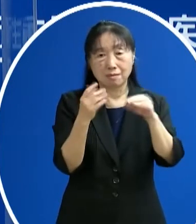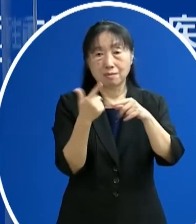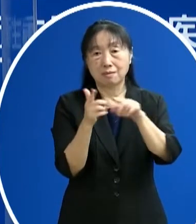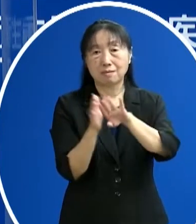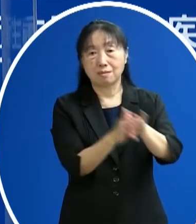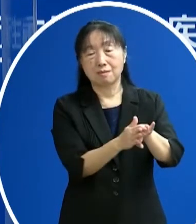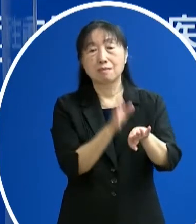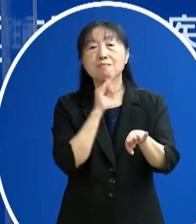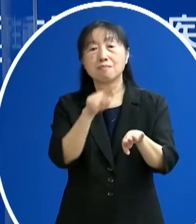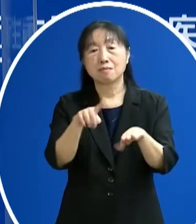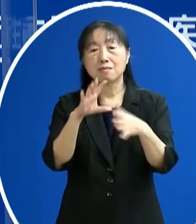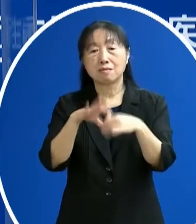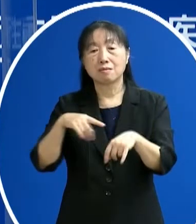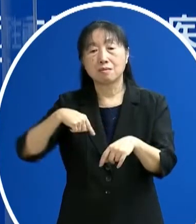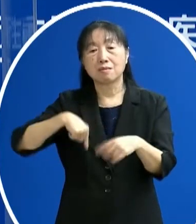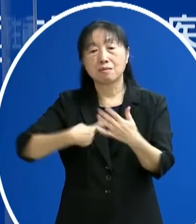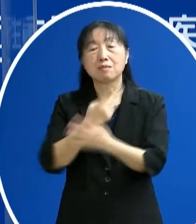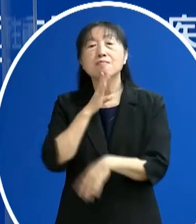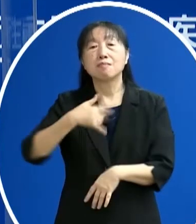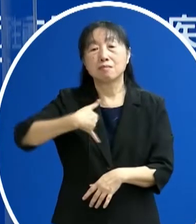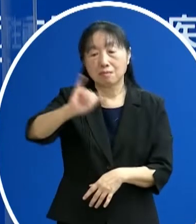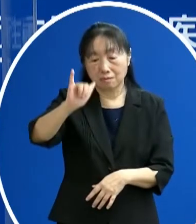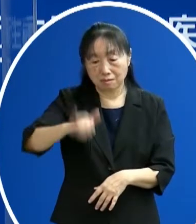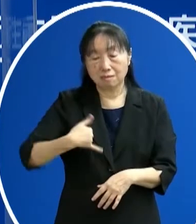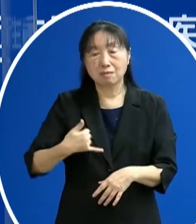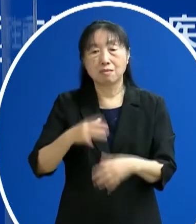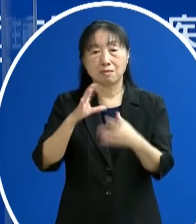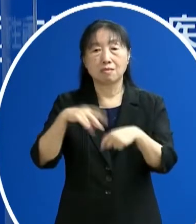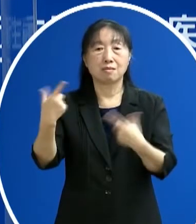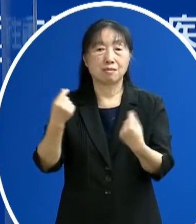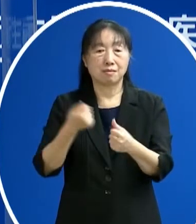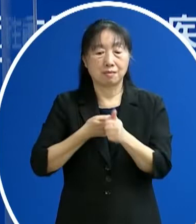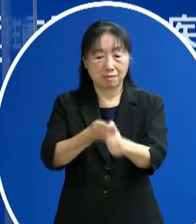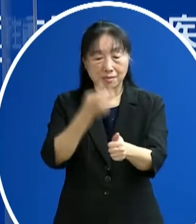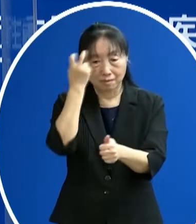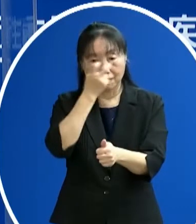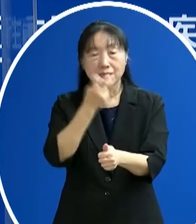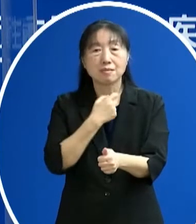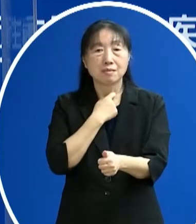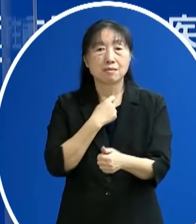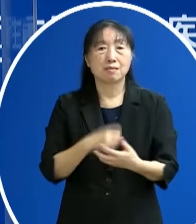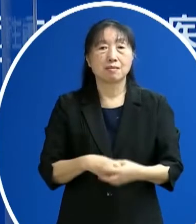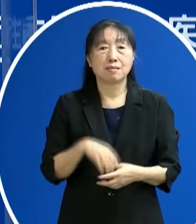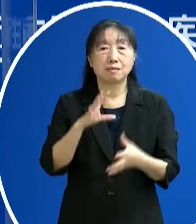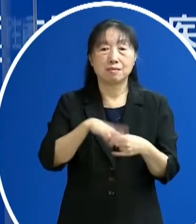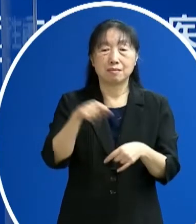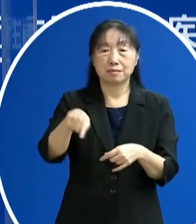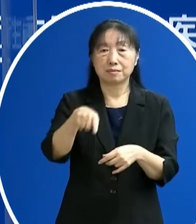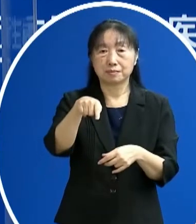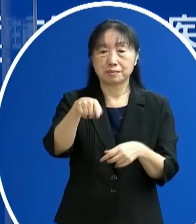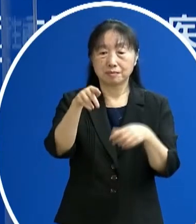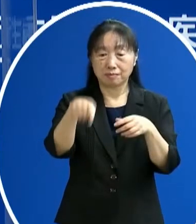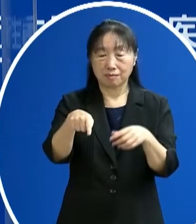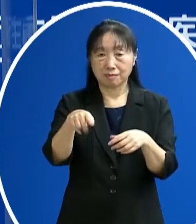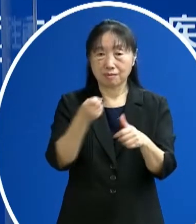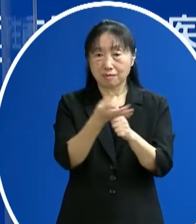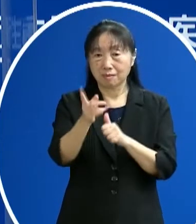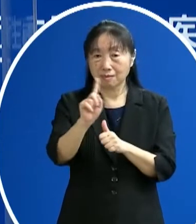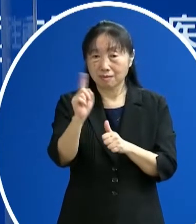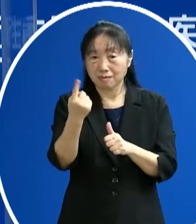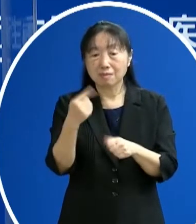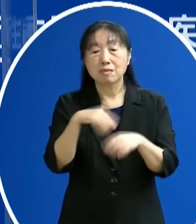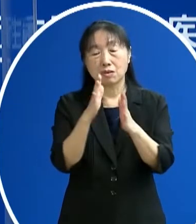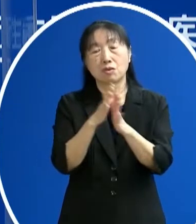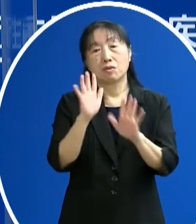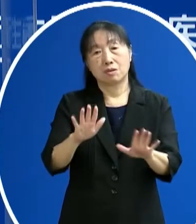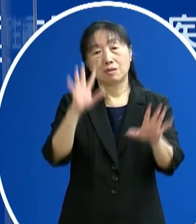是降低，不过社区的监测仍然要进行。那你刚才讲说这条是一个现在还在查的线，那